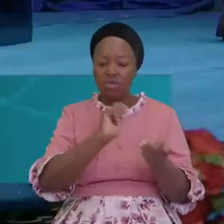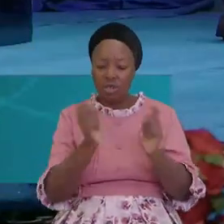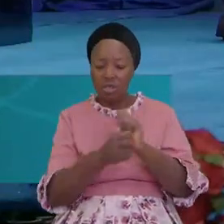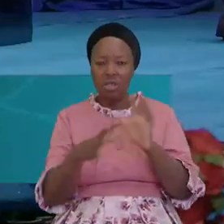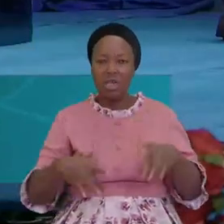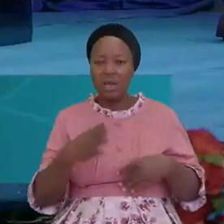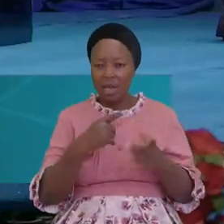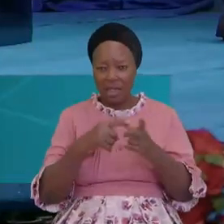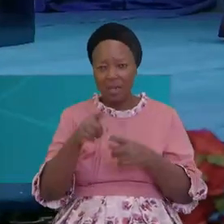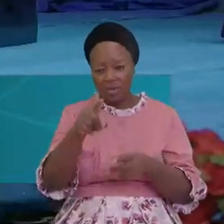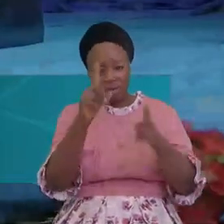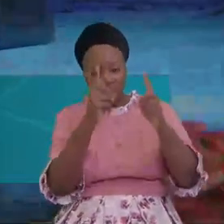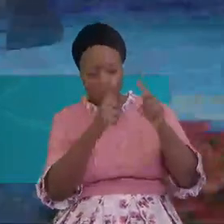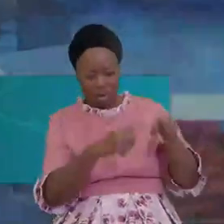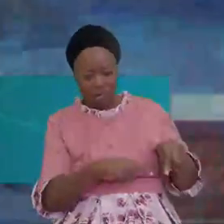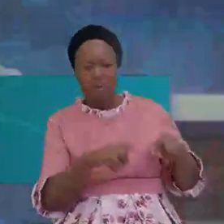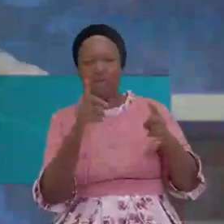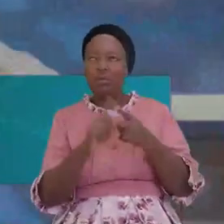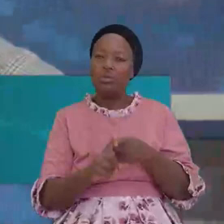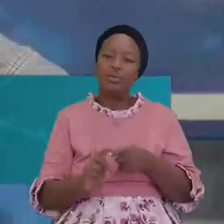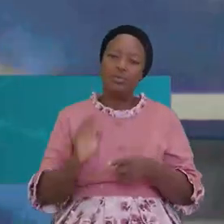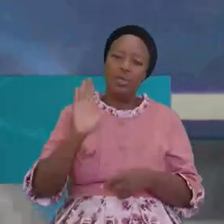C'est lui qui change les vies.